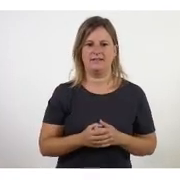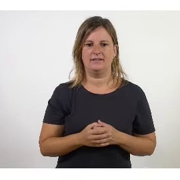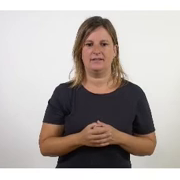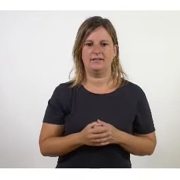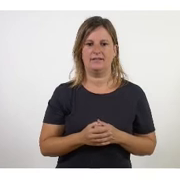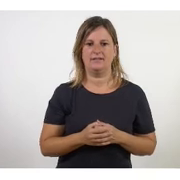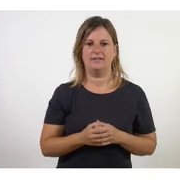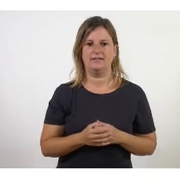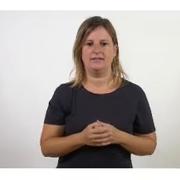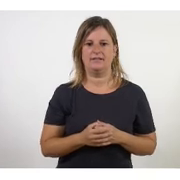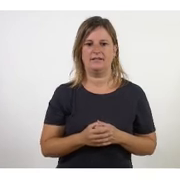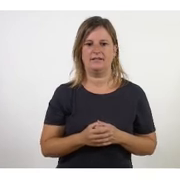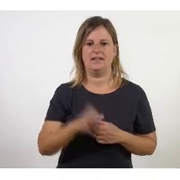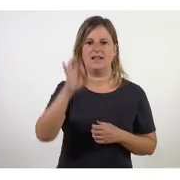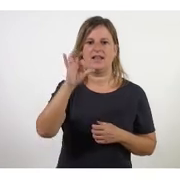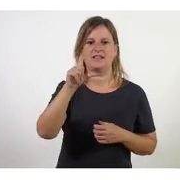Slide.